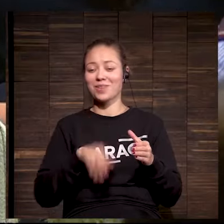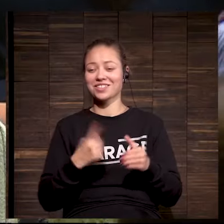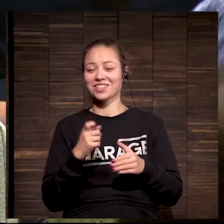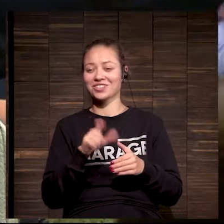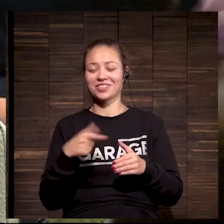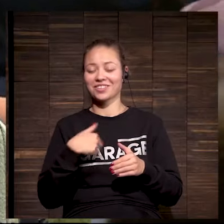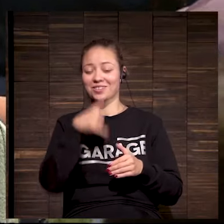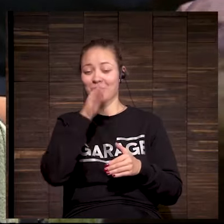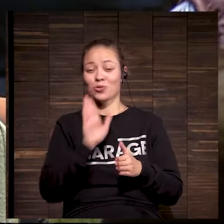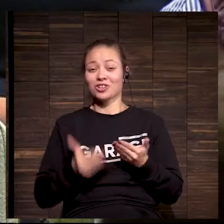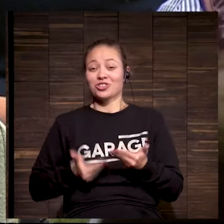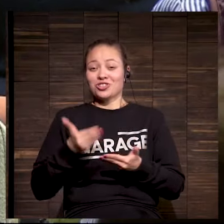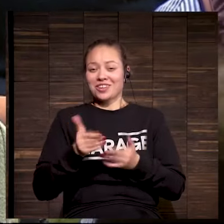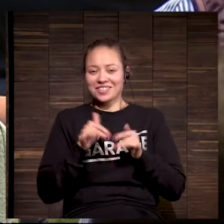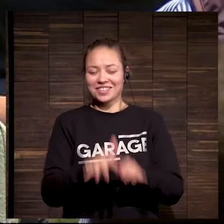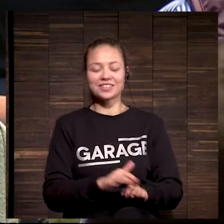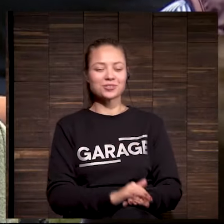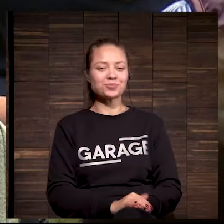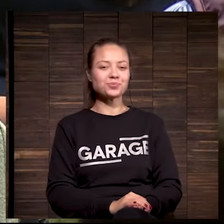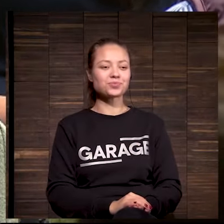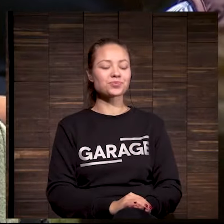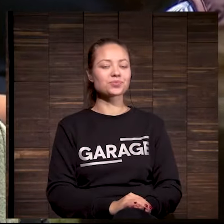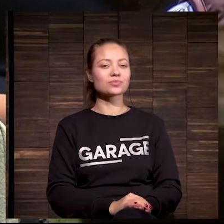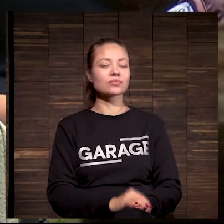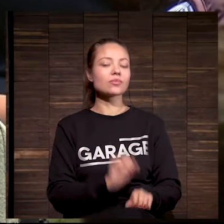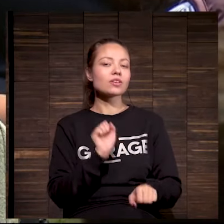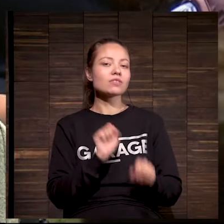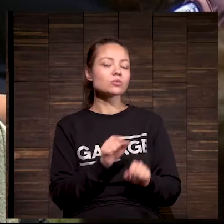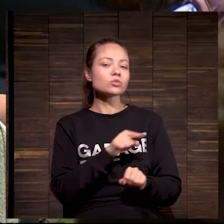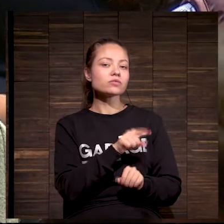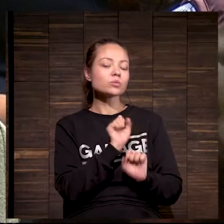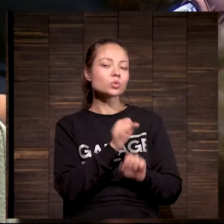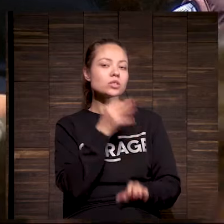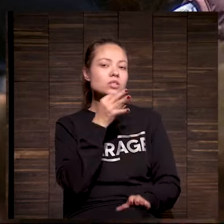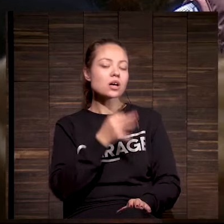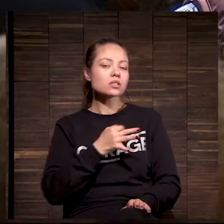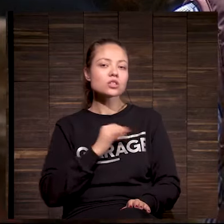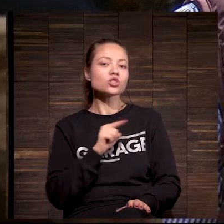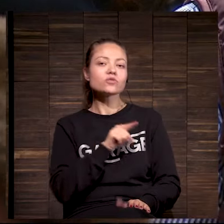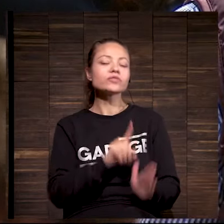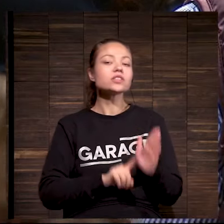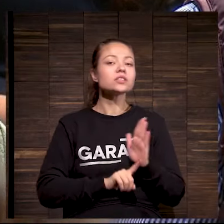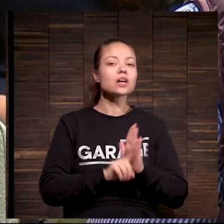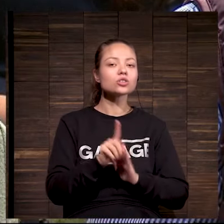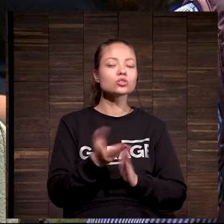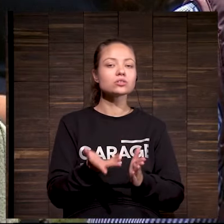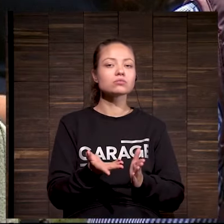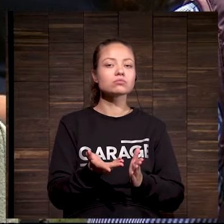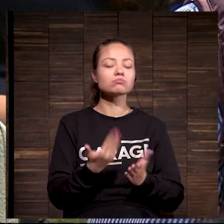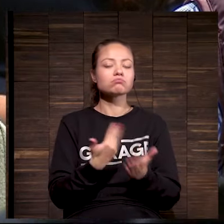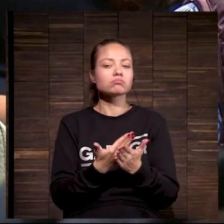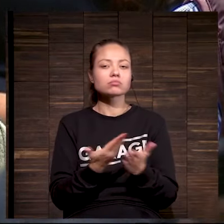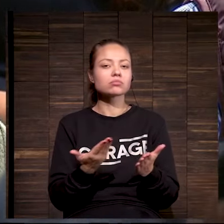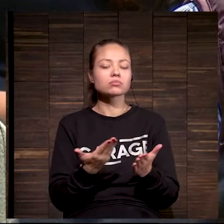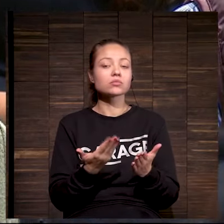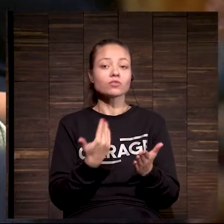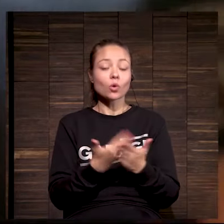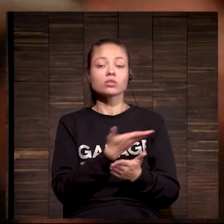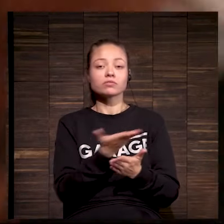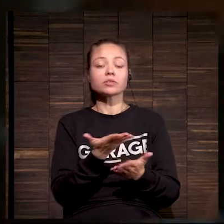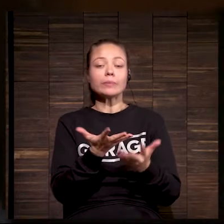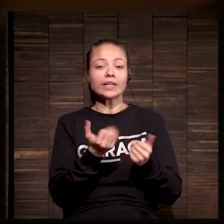шагу ступить не могу может быть вы можете сказать чего вы начали скажем вот вы